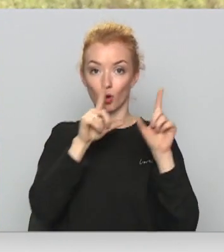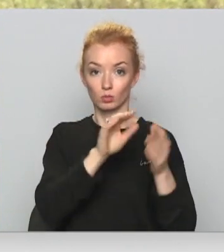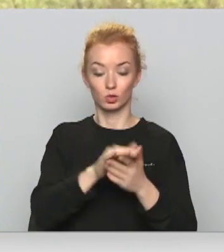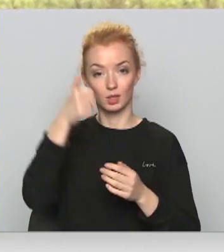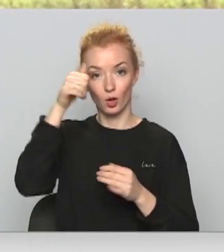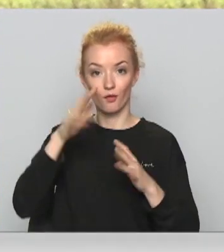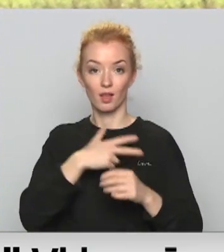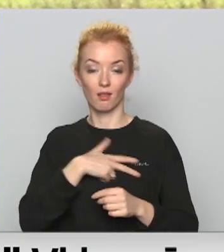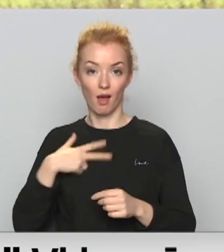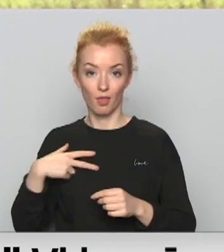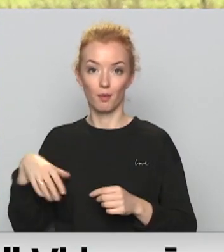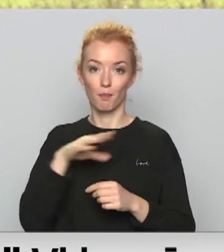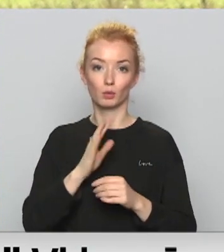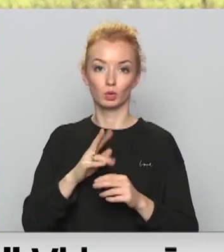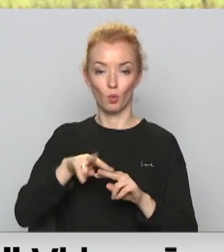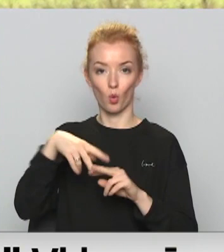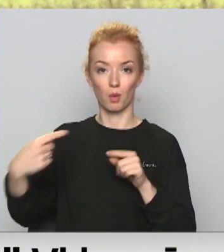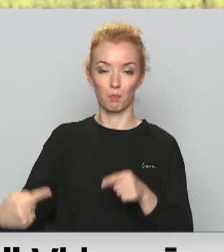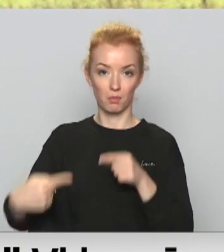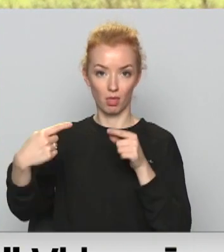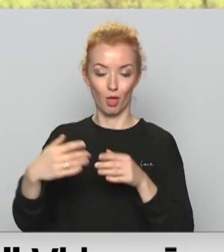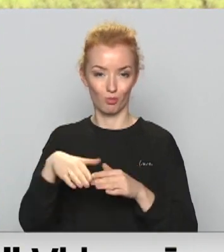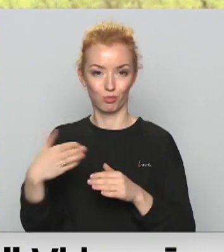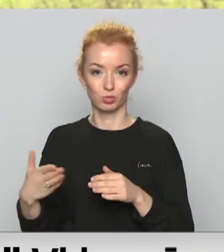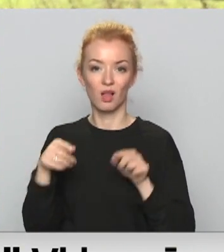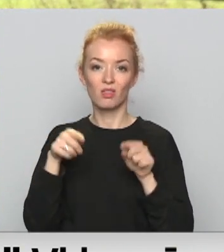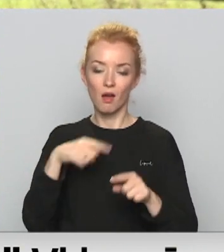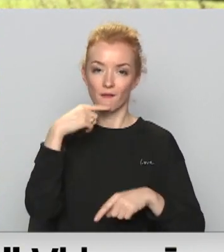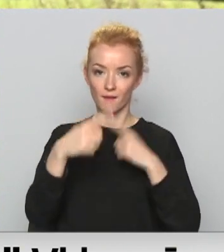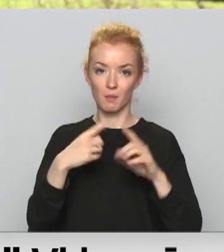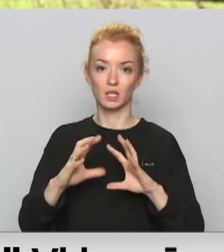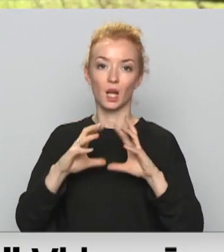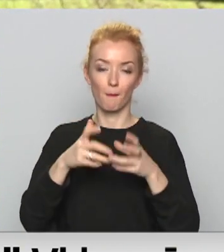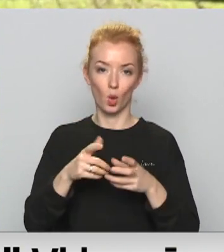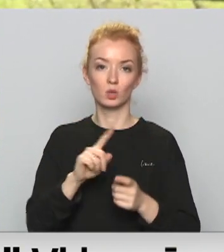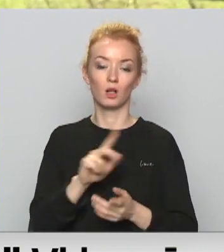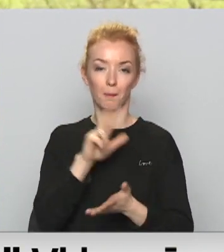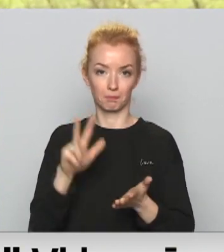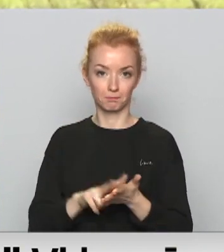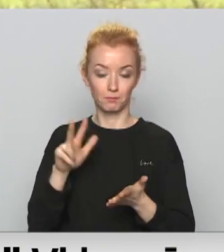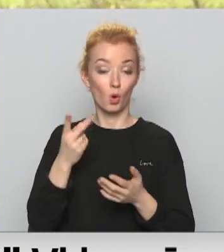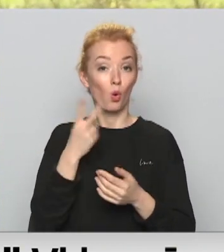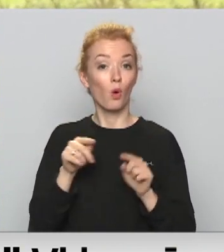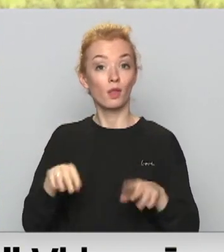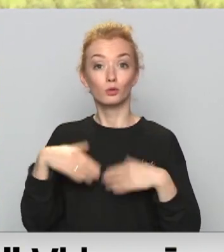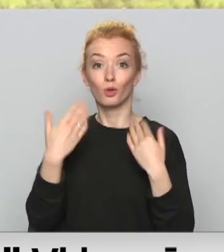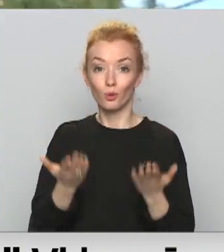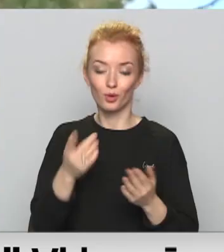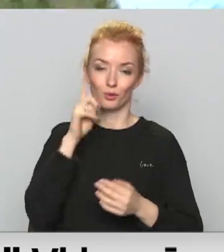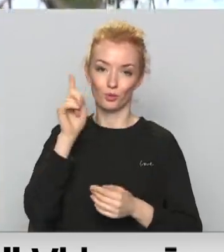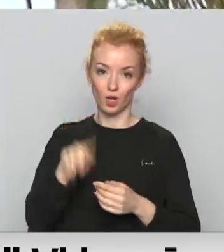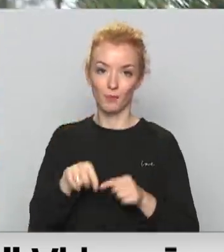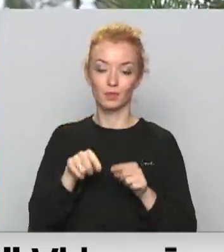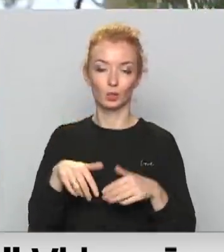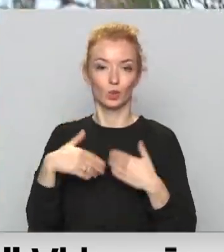uz Dāniju, mēs būsim pretējā pusē. Tā tas visur starptautiskajā vidē ir pieņemts. Ko tas dod? Nu, tas, protams, dod